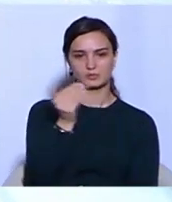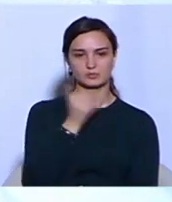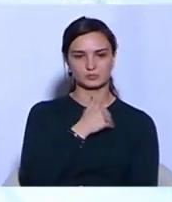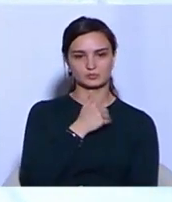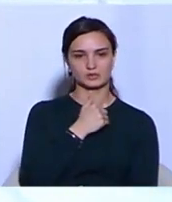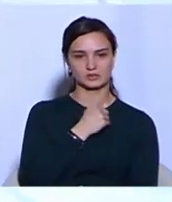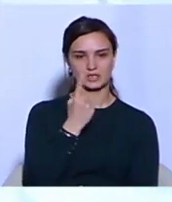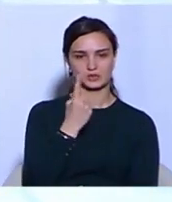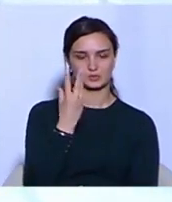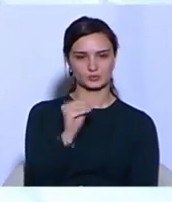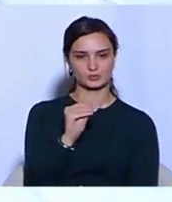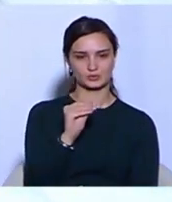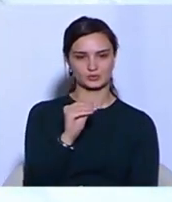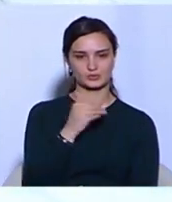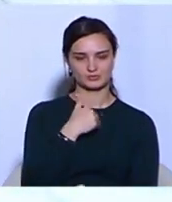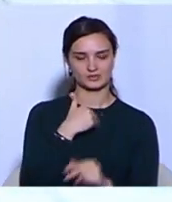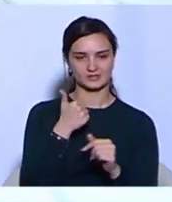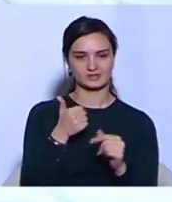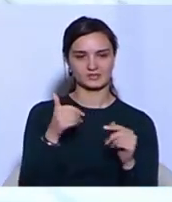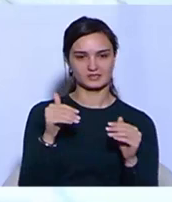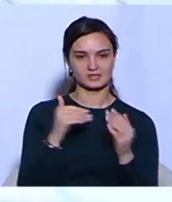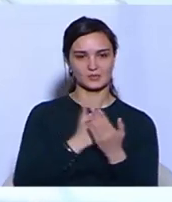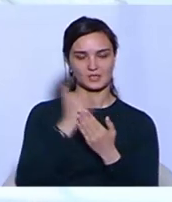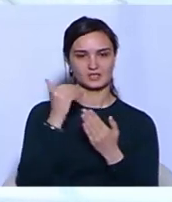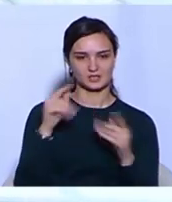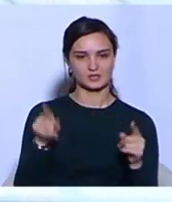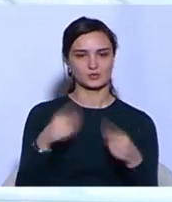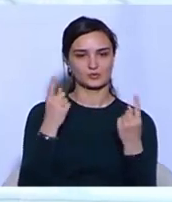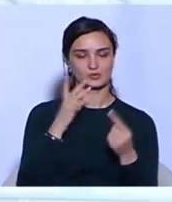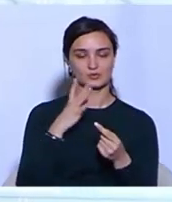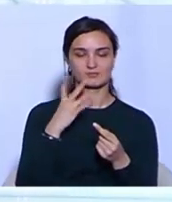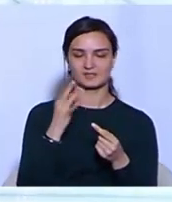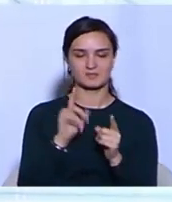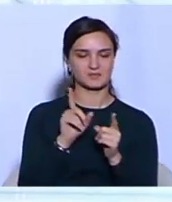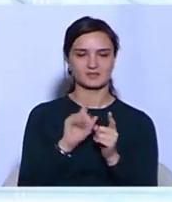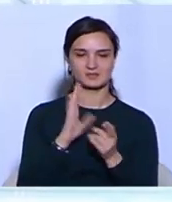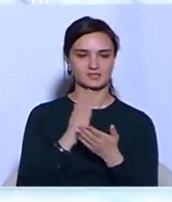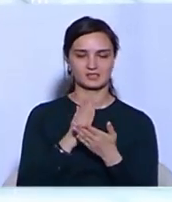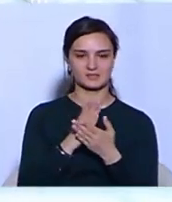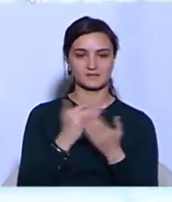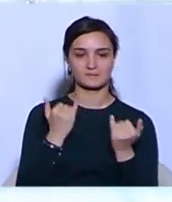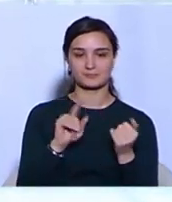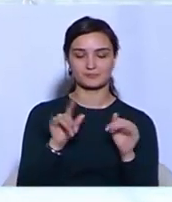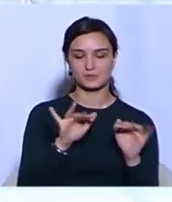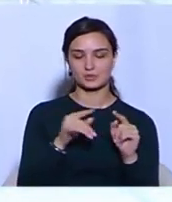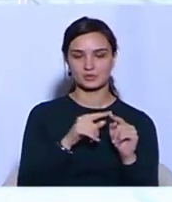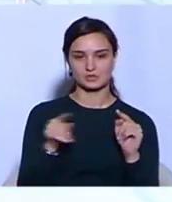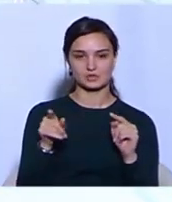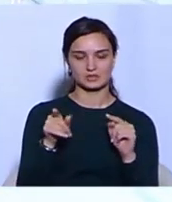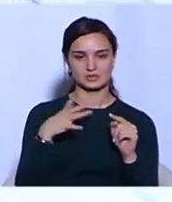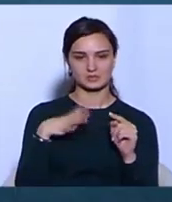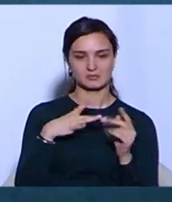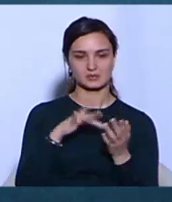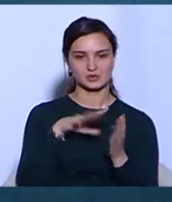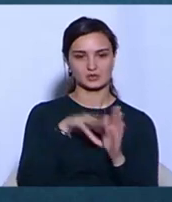რომ ერთ წუთში აშენდეს საუკეთესო სახლი, მაგრამ ეს ასე არ ხდება და ის პროცესი რაც დღეს მიდის ყოველ შემთხვევაში